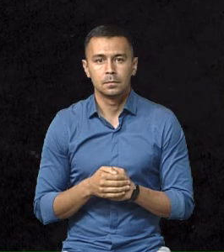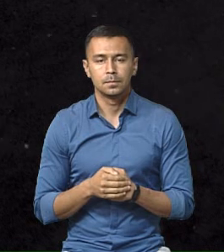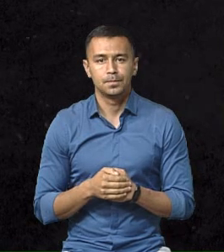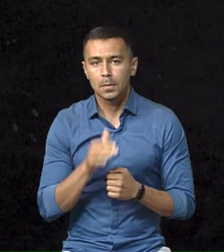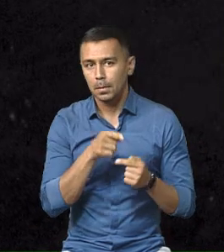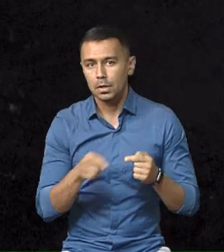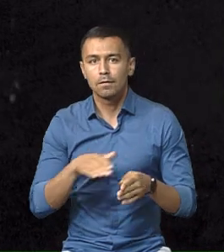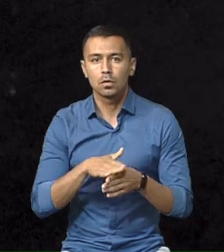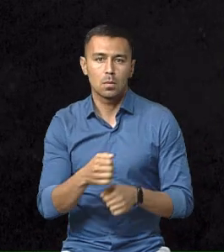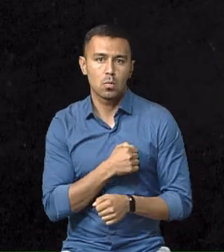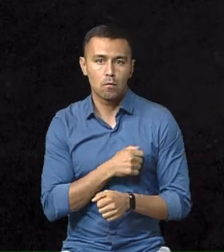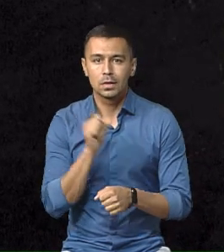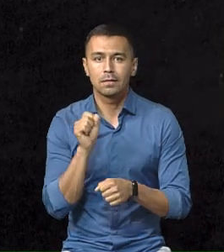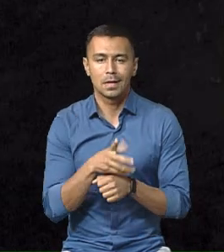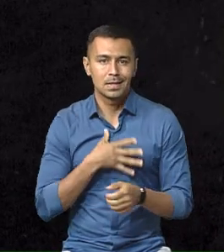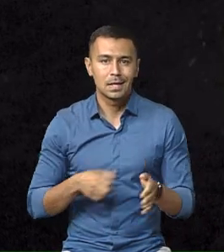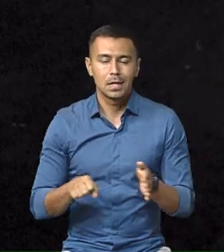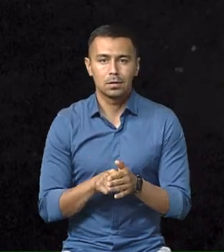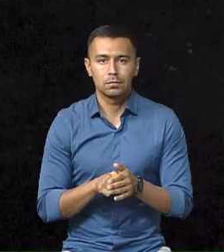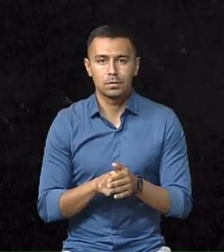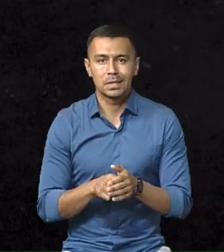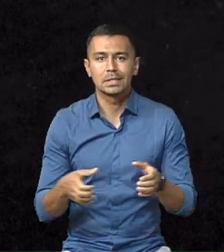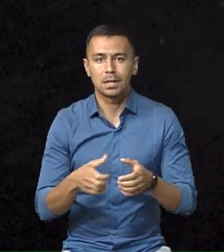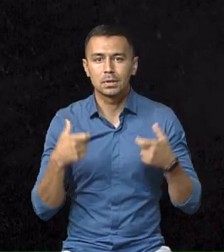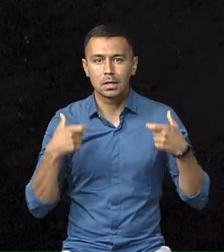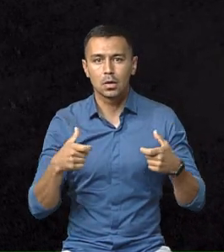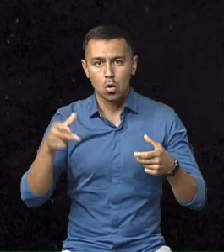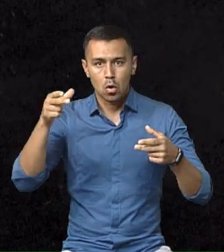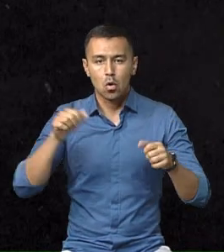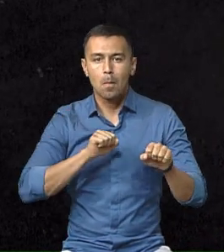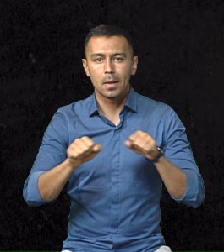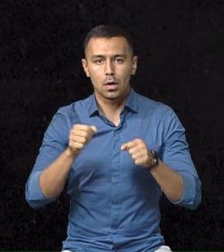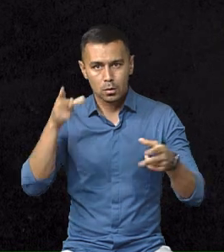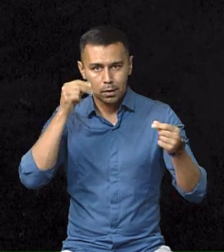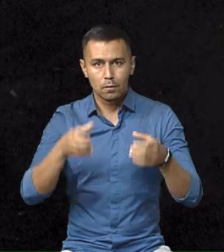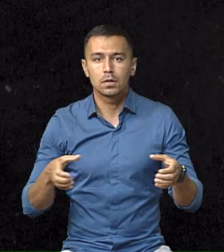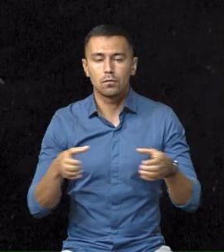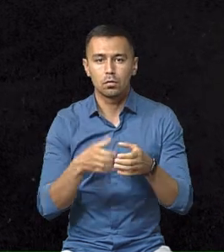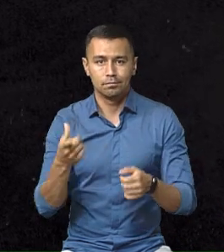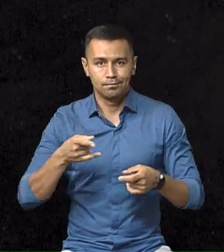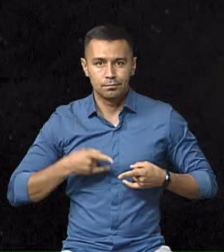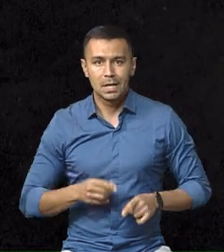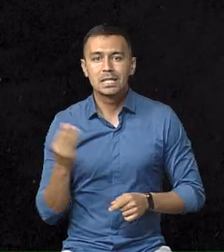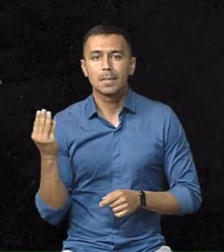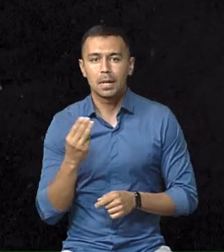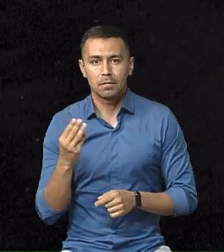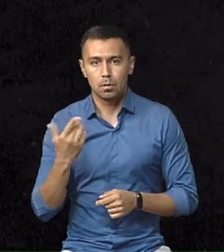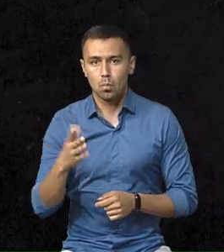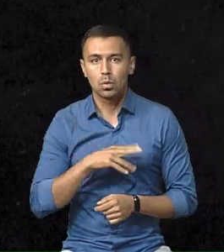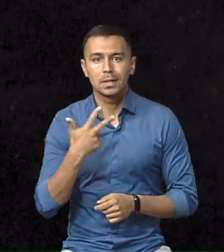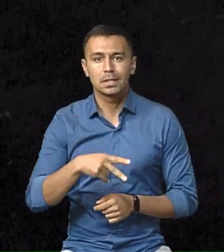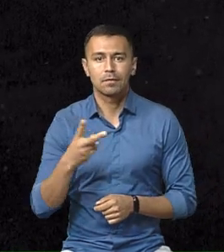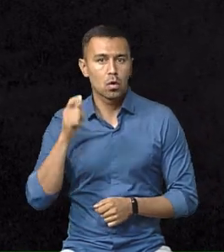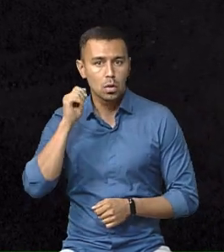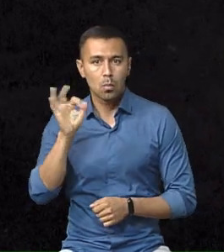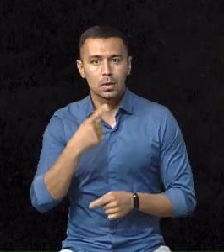Під час виконання бойового завдання загинув штаб-сержант, командир розвідувального взводу Борис Савіцький. Воїн родом з Шепетівки. Борису було 32 роки.